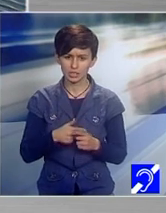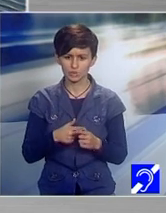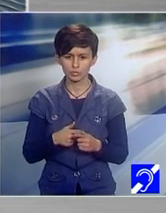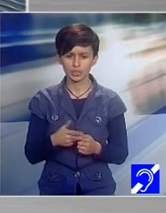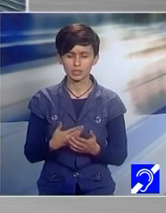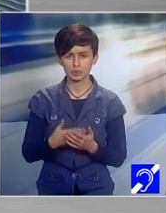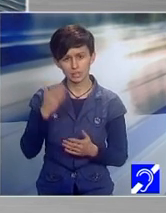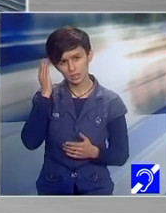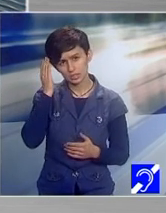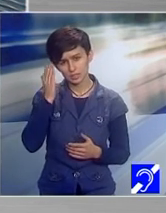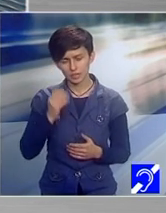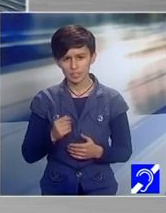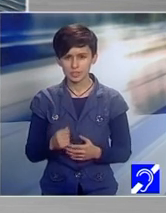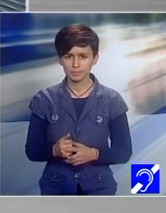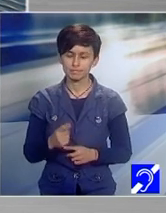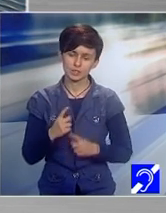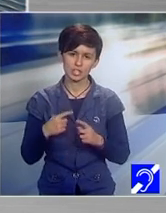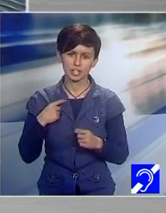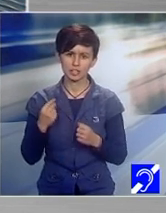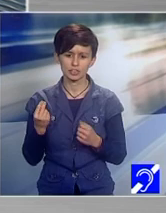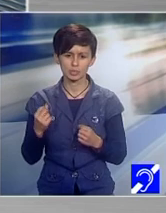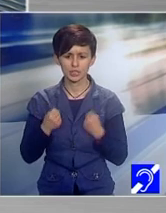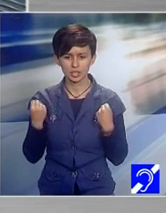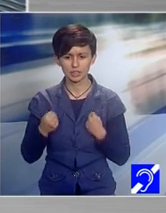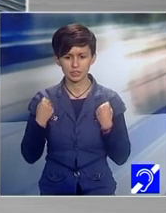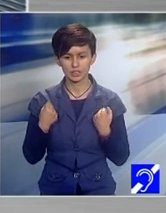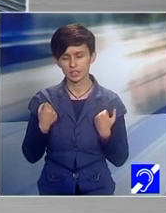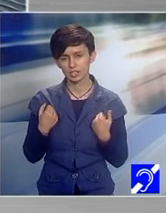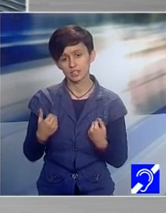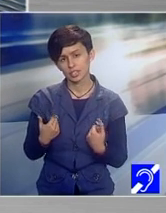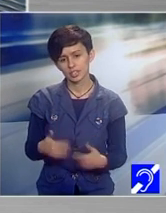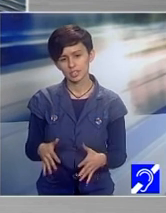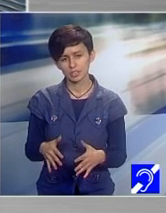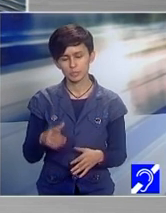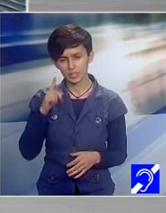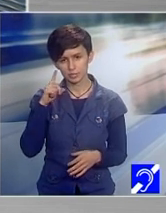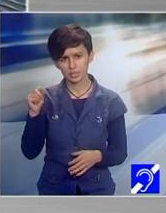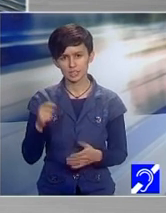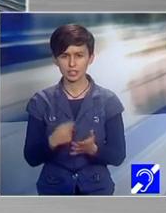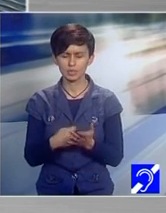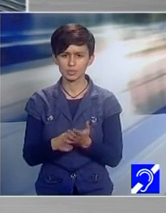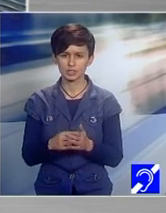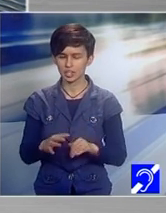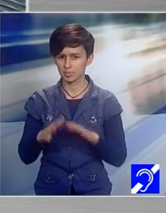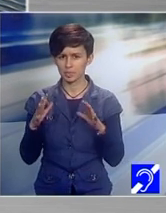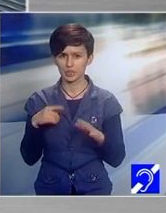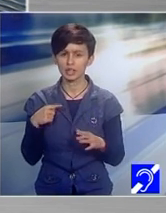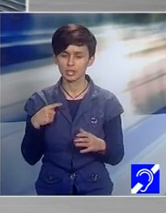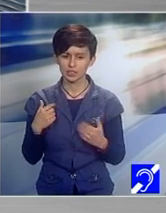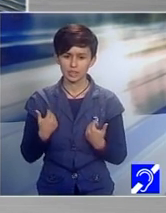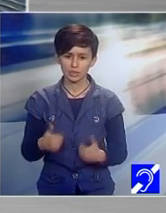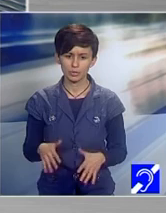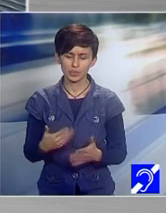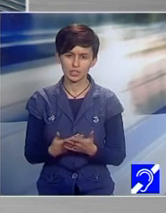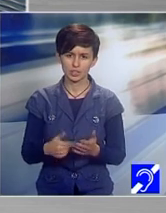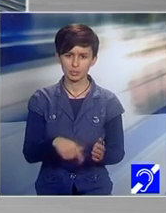acolo. Și după aceea, când ești bine antrenat, să-l pierzi, plecându-l la un salar mai mare, este o pierdere pentru noi, pentru că